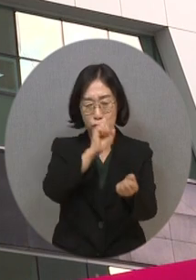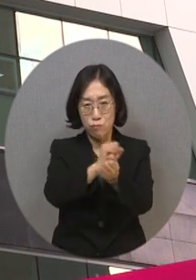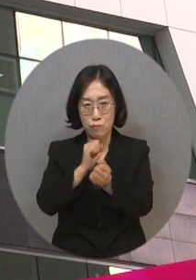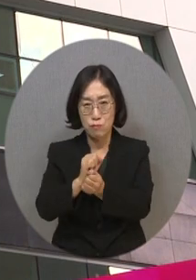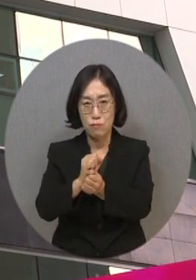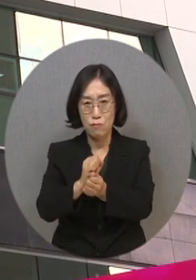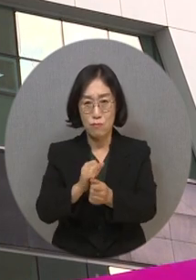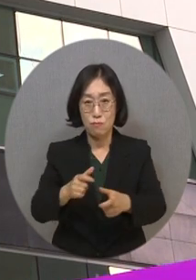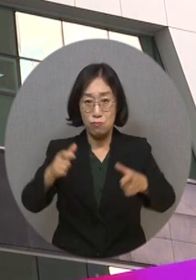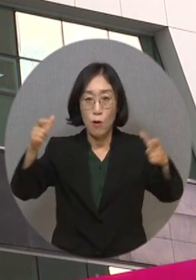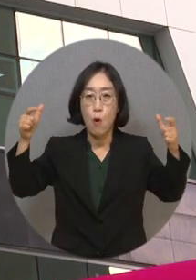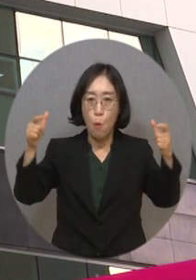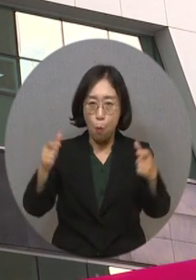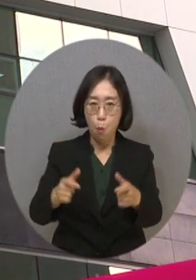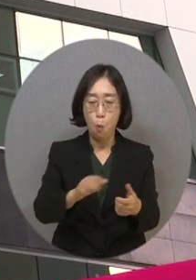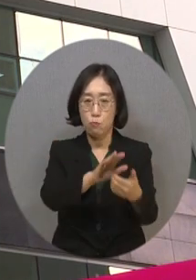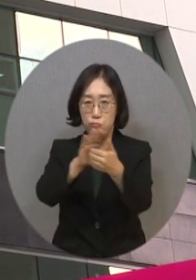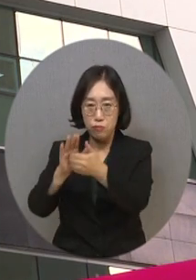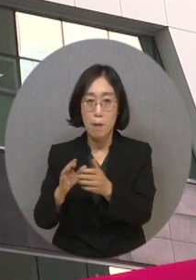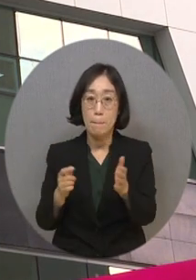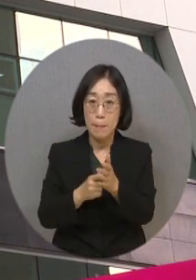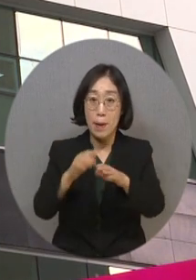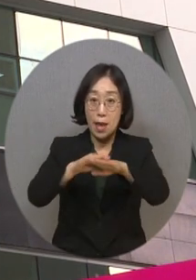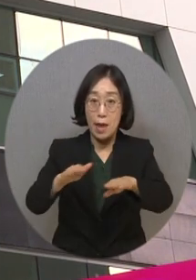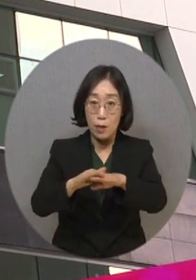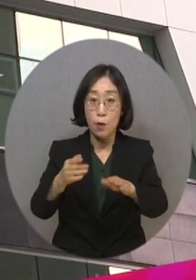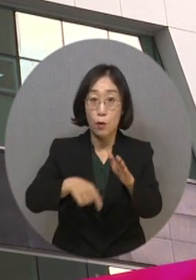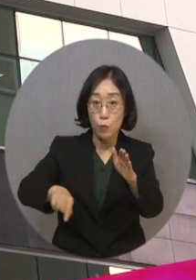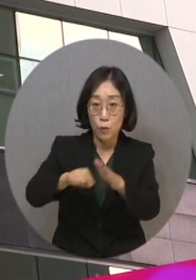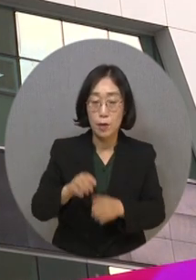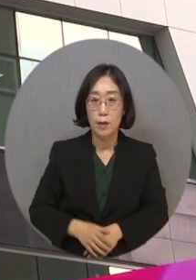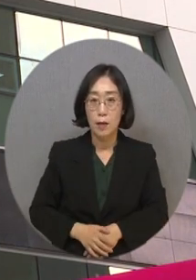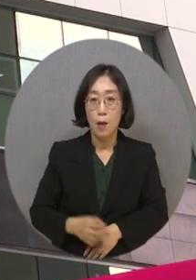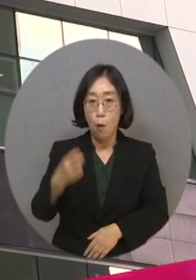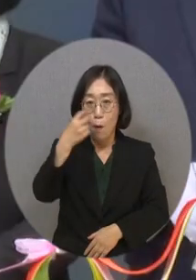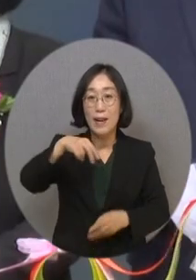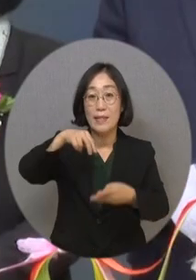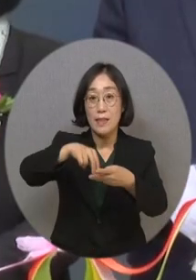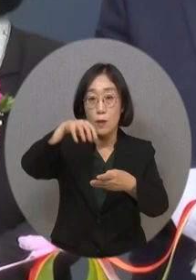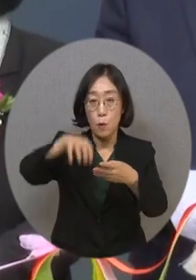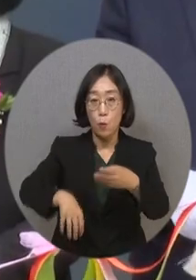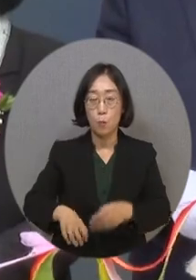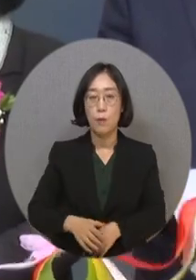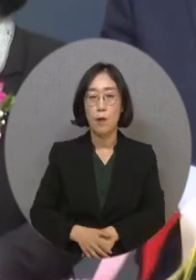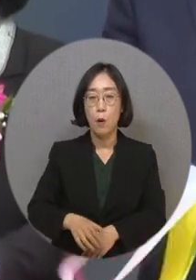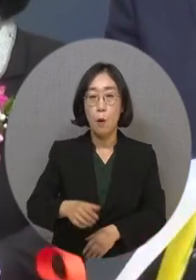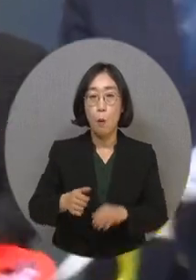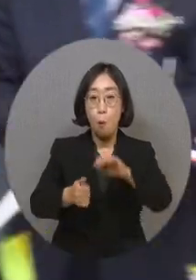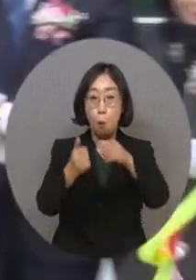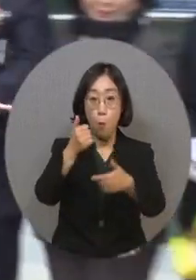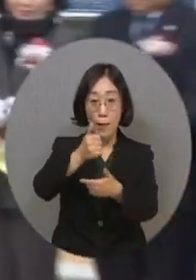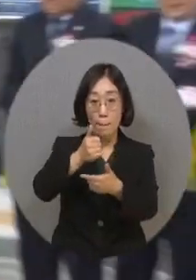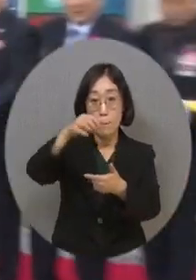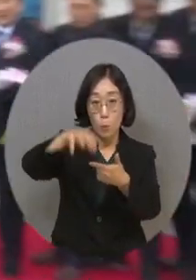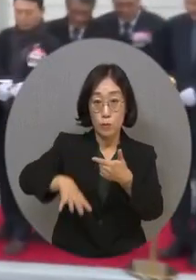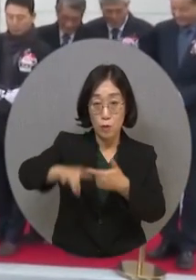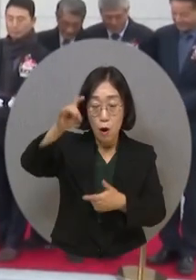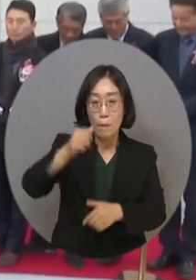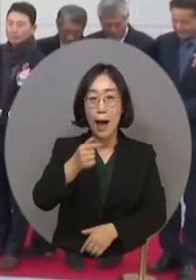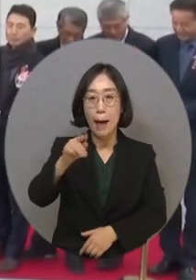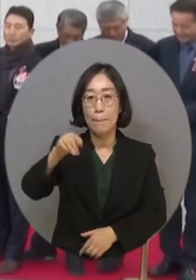맞고 신속한 대응을 이끄는 컨트롤 타워 역할을 하는 감염병 관리센터가 호남권 최초로 한편 군에서